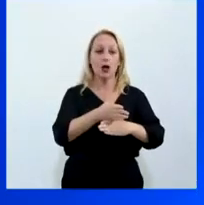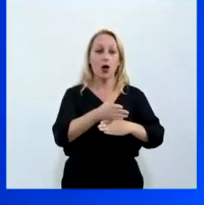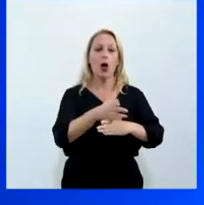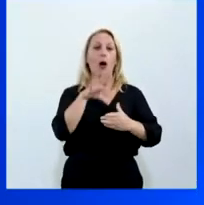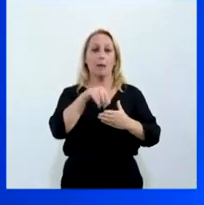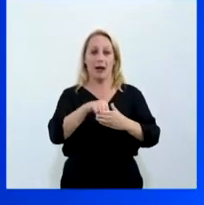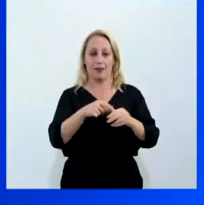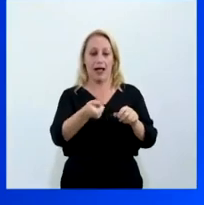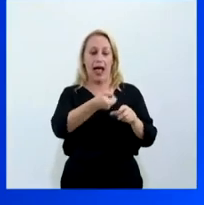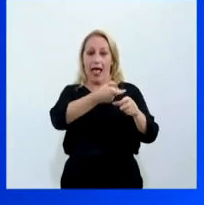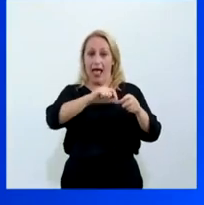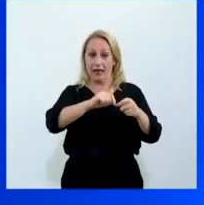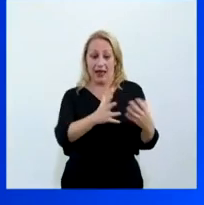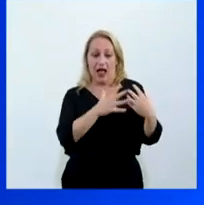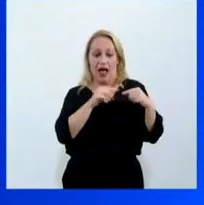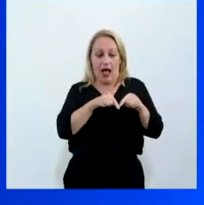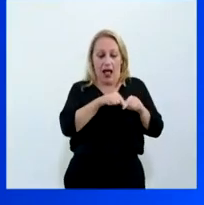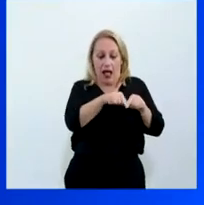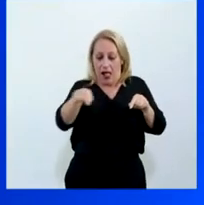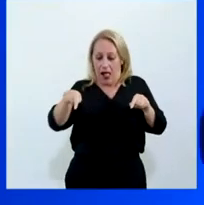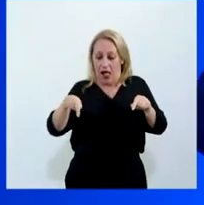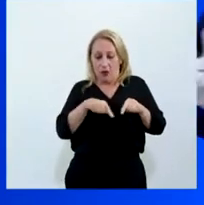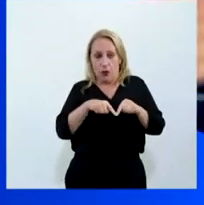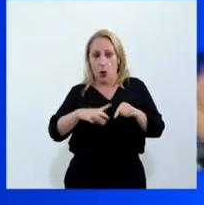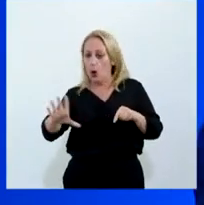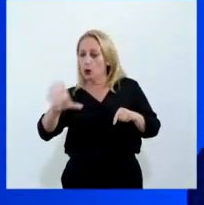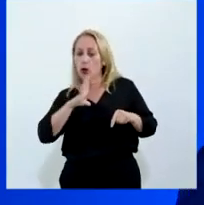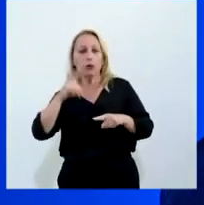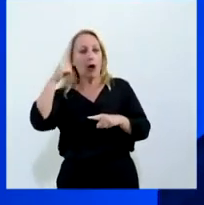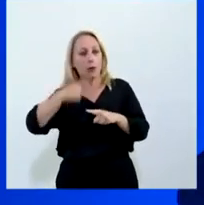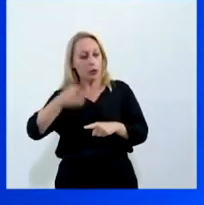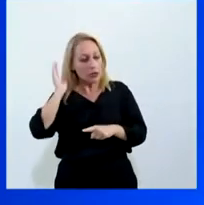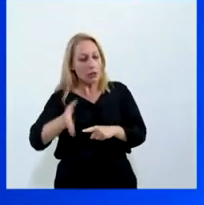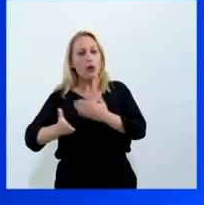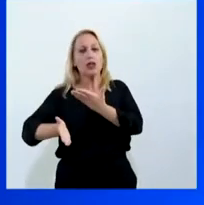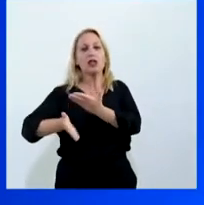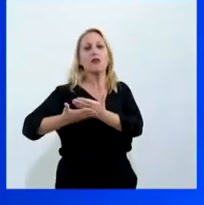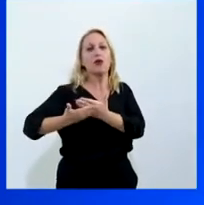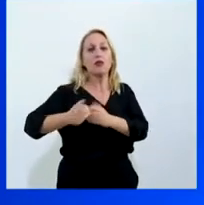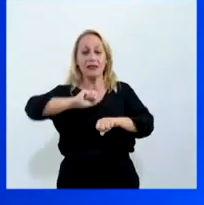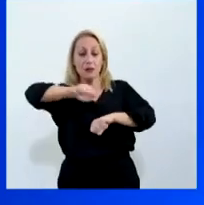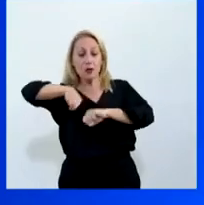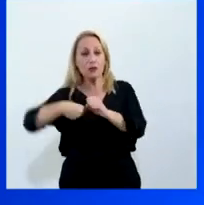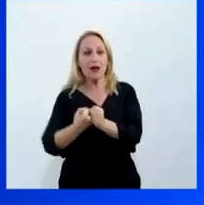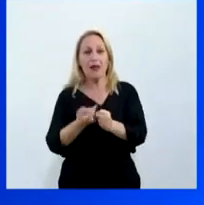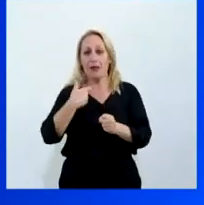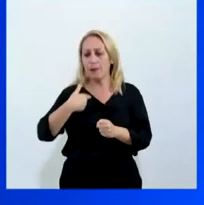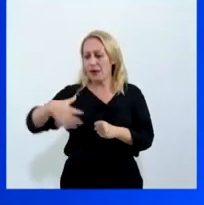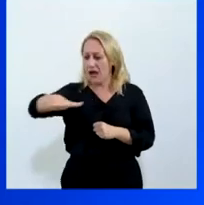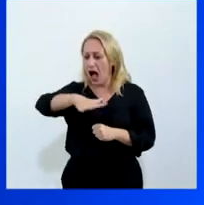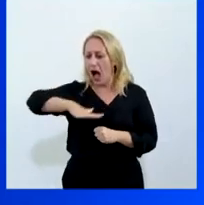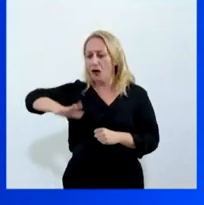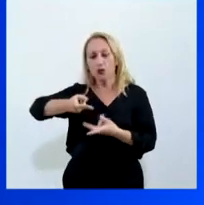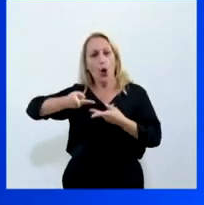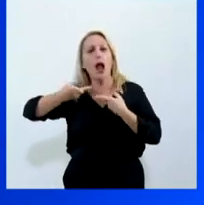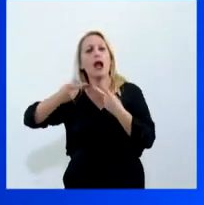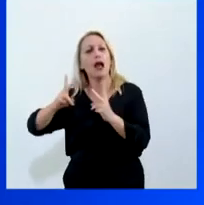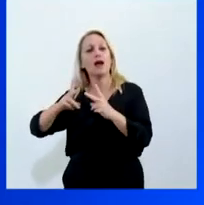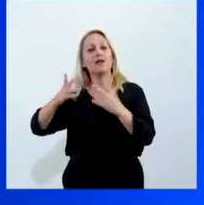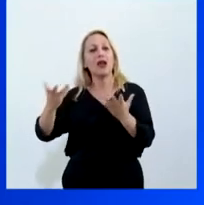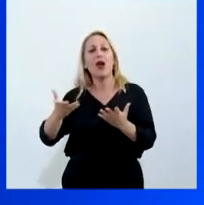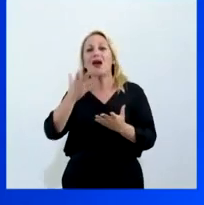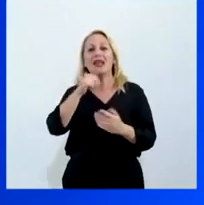την έκταση. Και ο ίδιος ο πολίτης να γίνει συμμέτοχος σε αυτήν την προσπάθεια καταπολέμησης